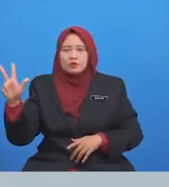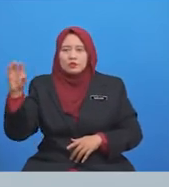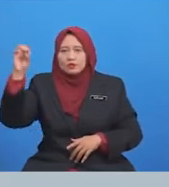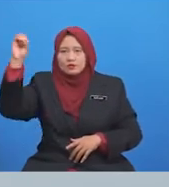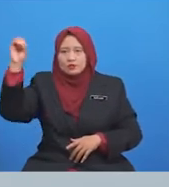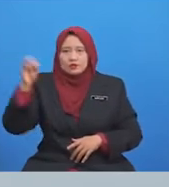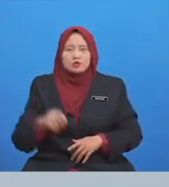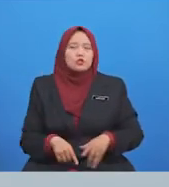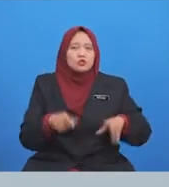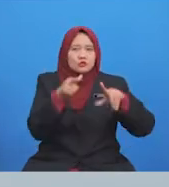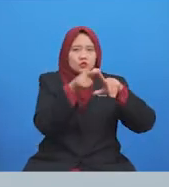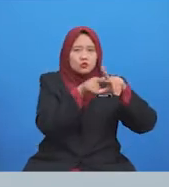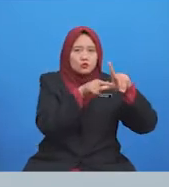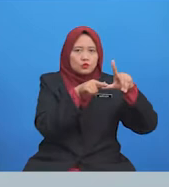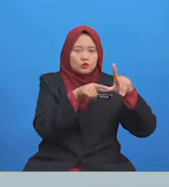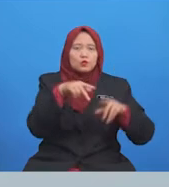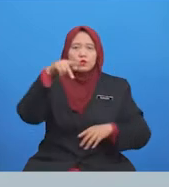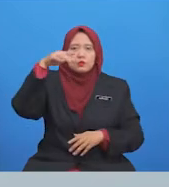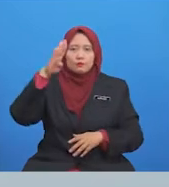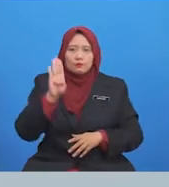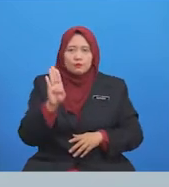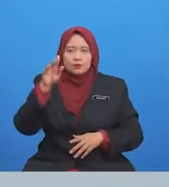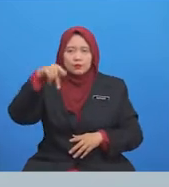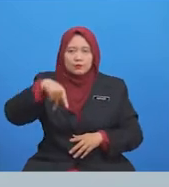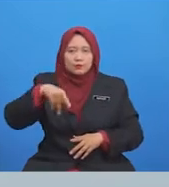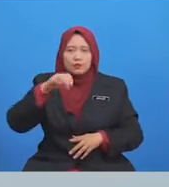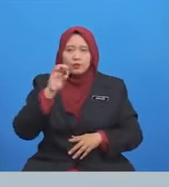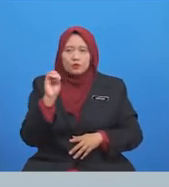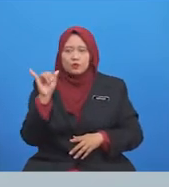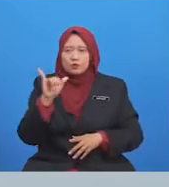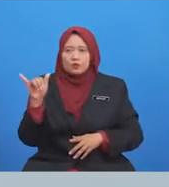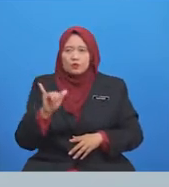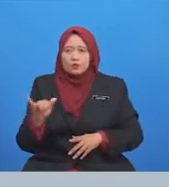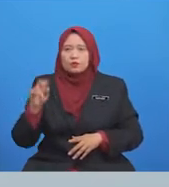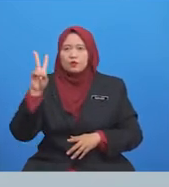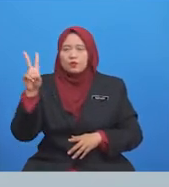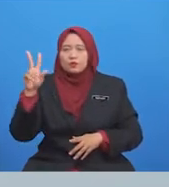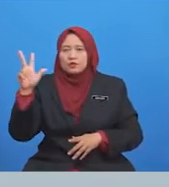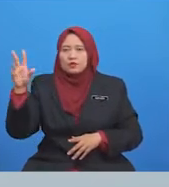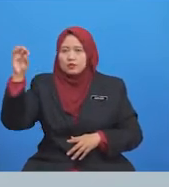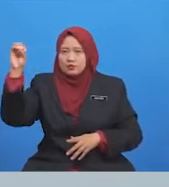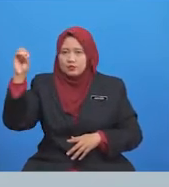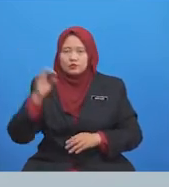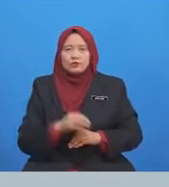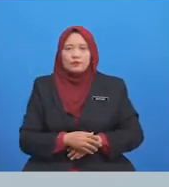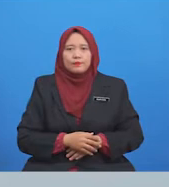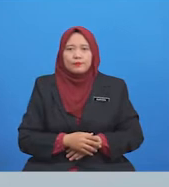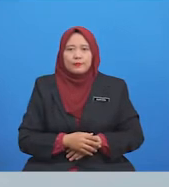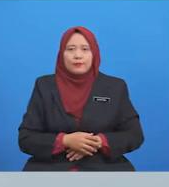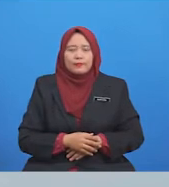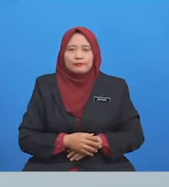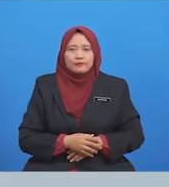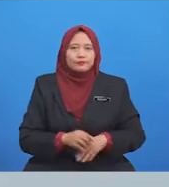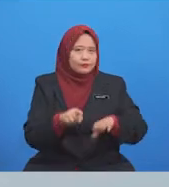darjah. Dan sudut BPO bersamaan 23 darjah.